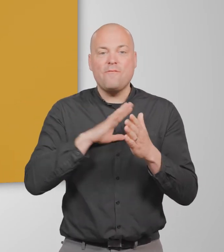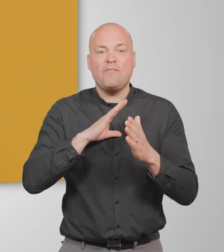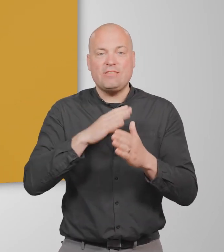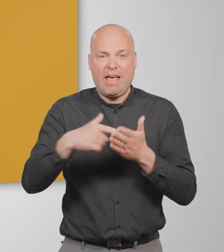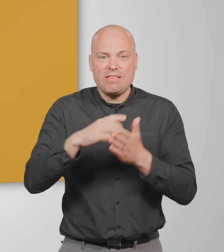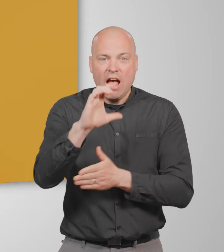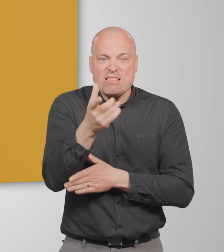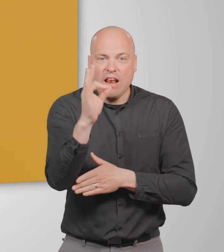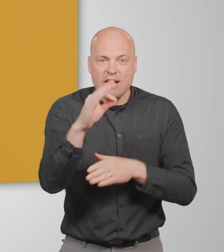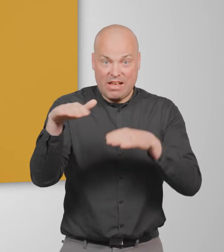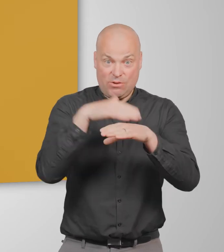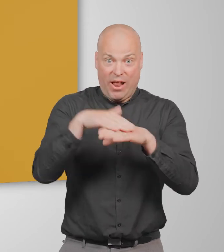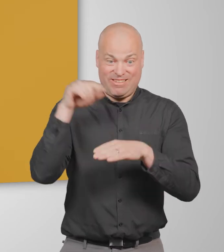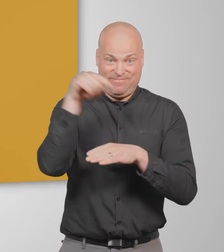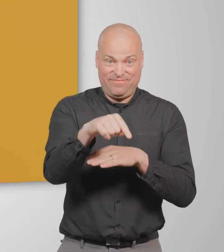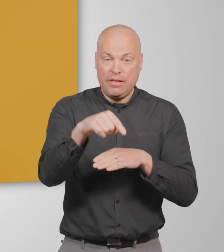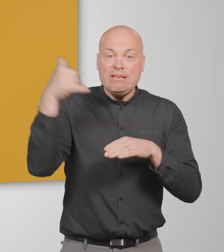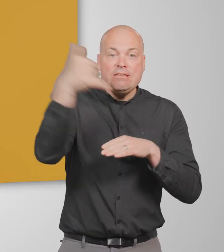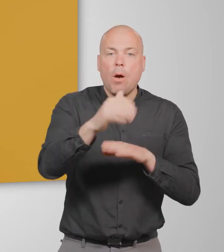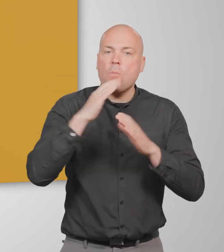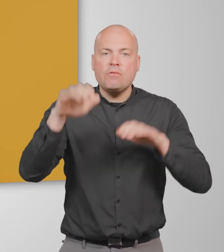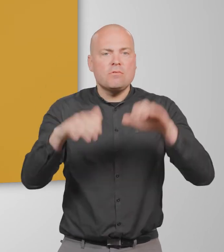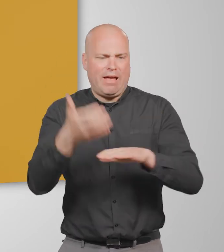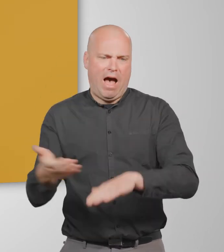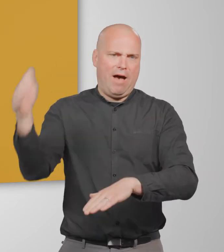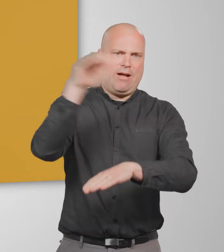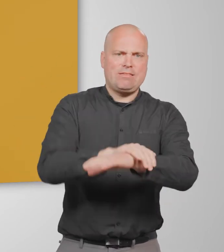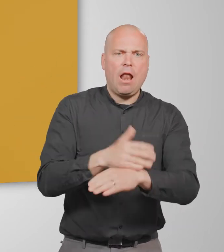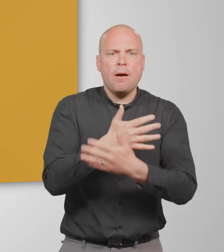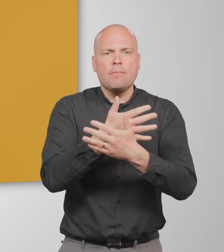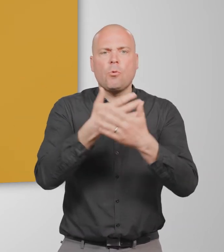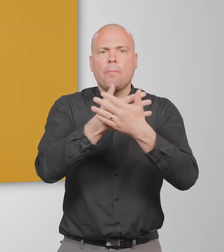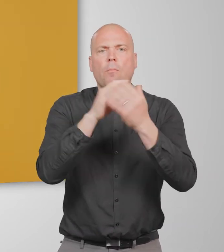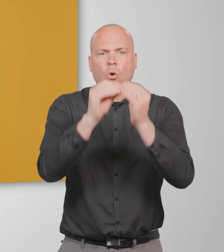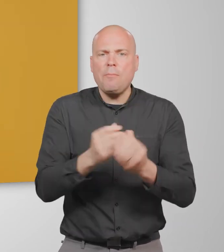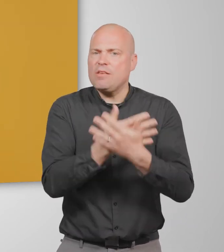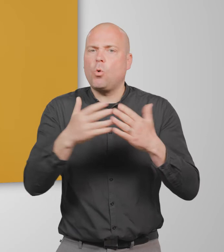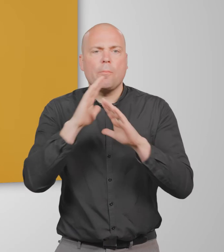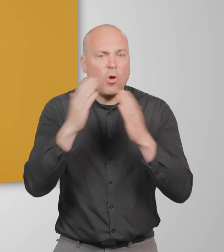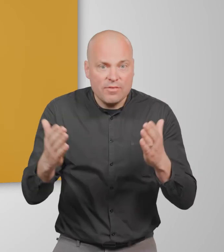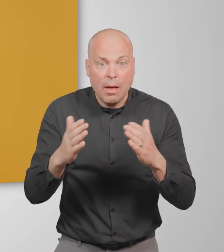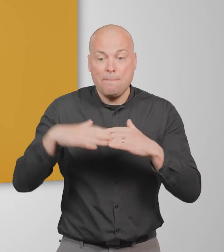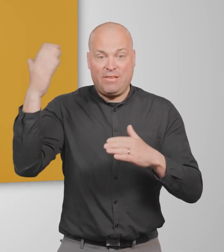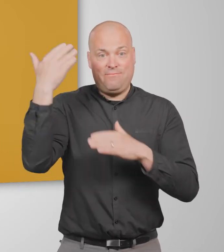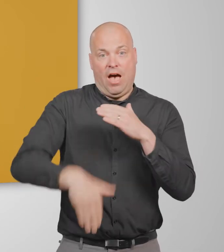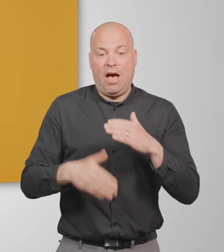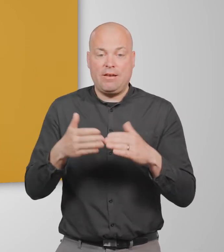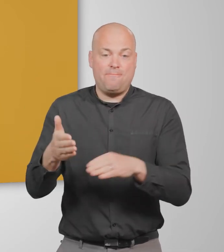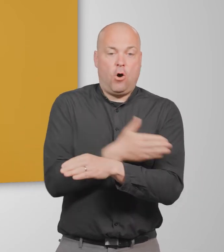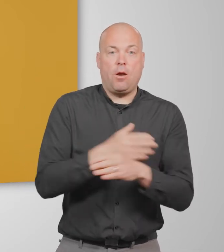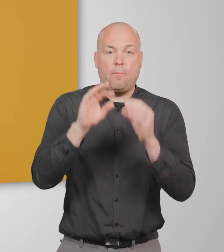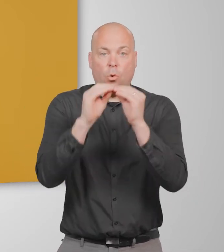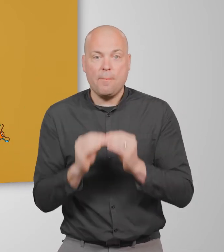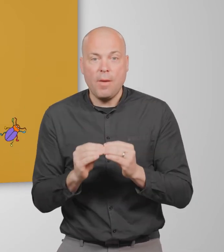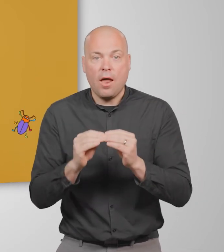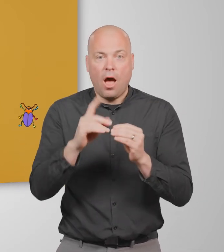Scratch. I Scratch behöver man inte kunna skriva avancerade programmeringsspråk. Det mesta är förprogrammerade kodblock som